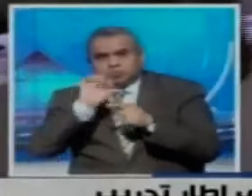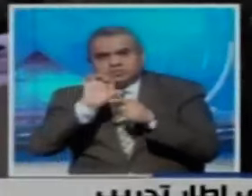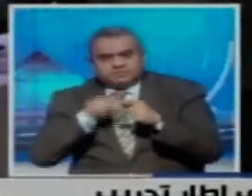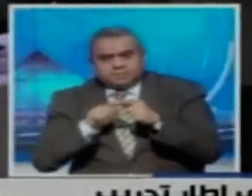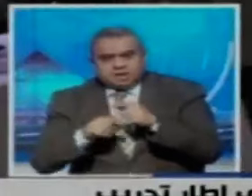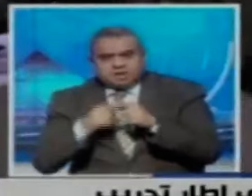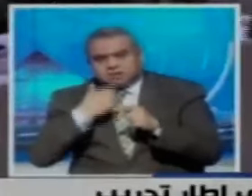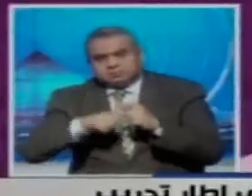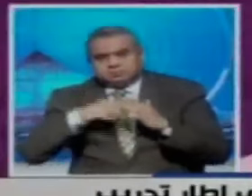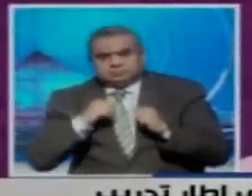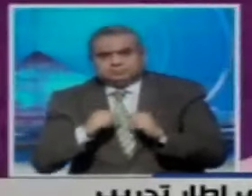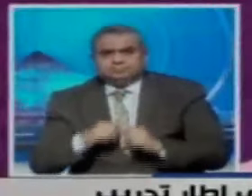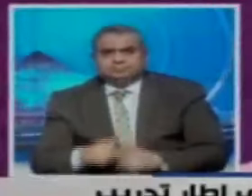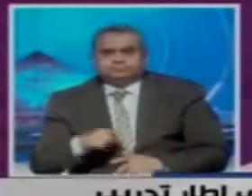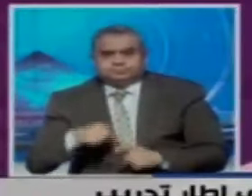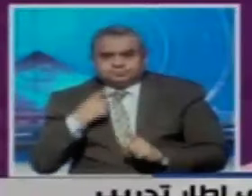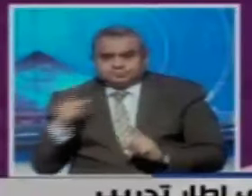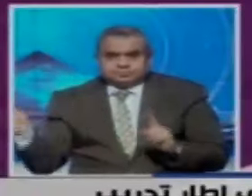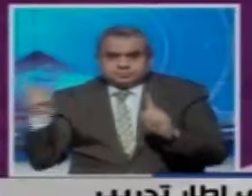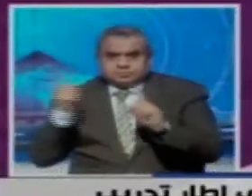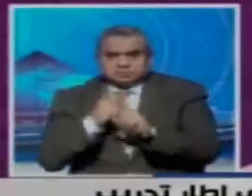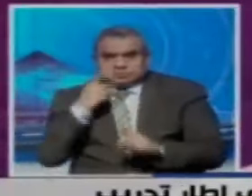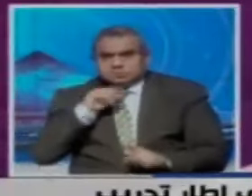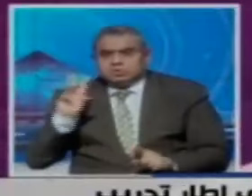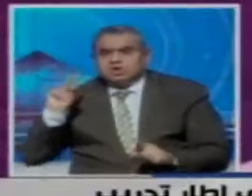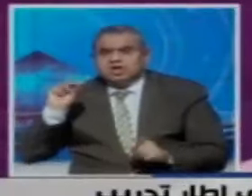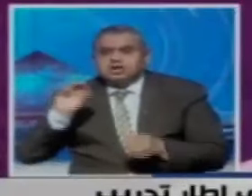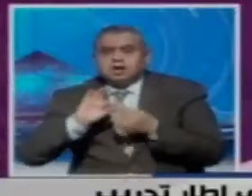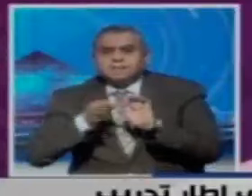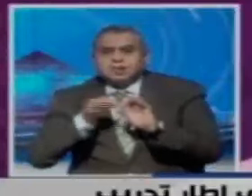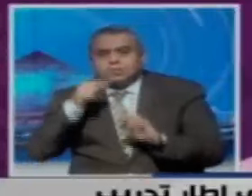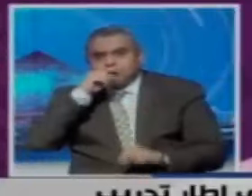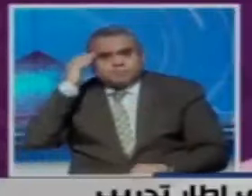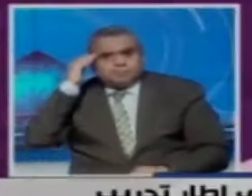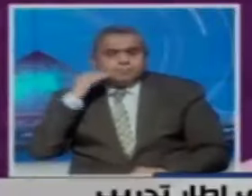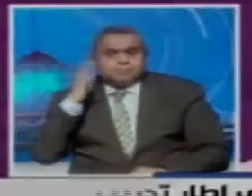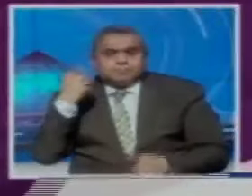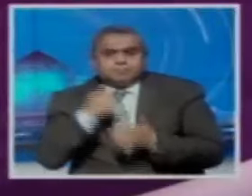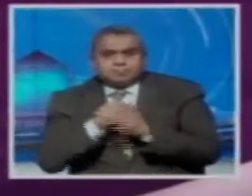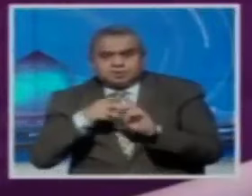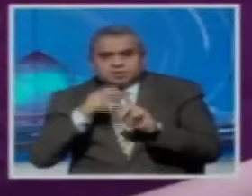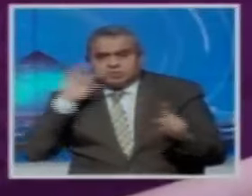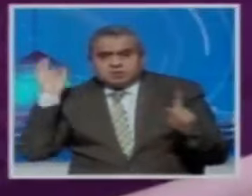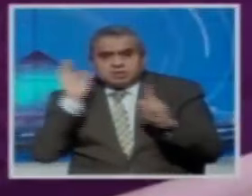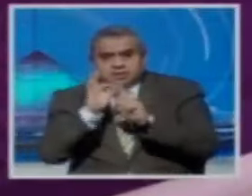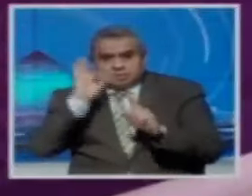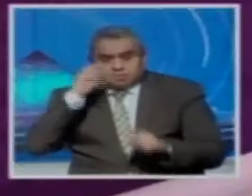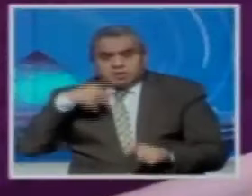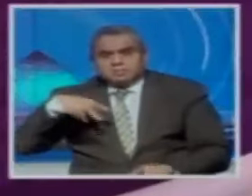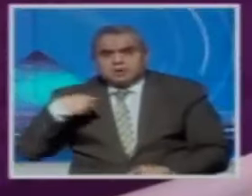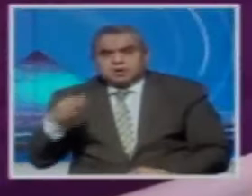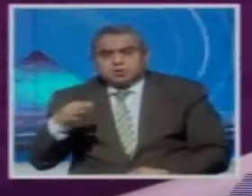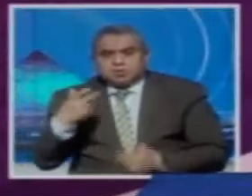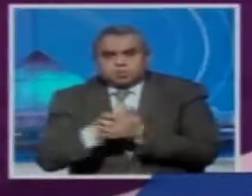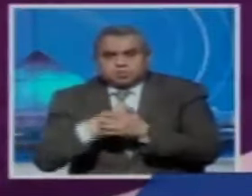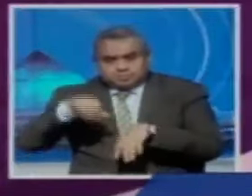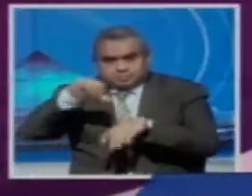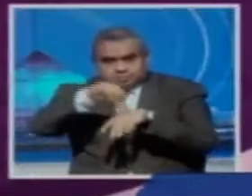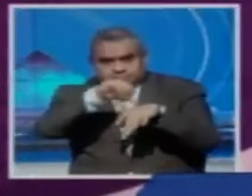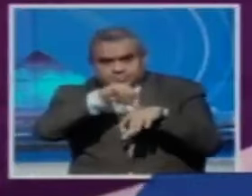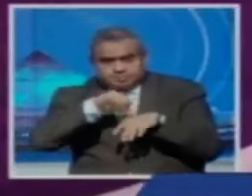بيتم الكشف مبكرا. لغايه دلوقتي تم الكشف حوالي 20 مليون سيده، المساعده في 38 مليون، الناس يروحوا المراكز